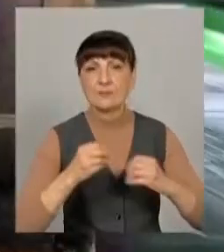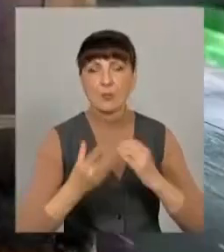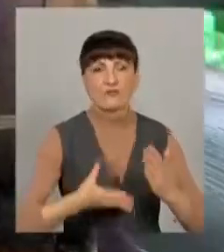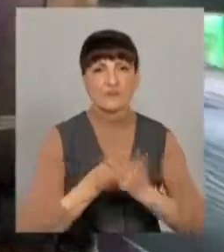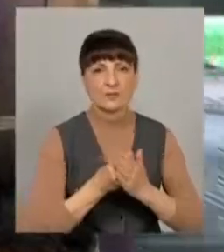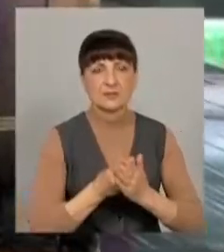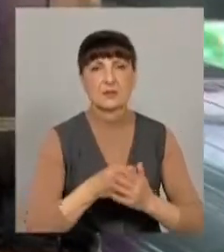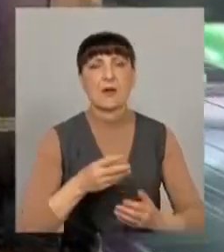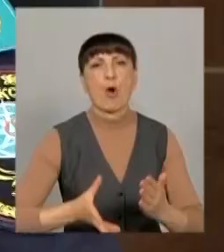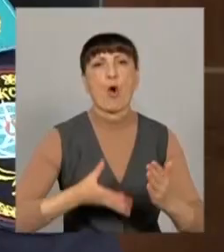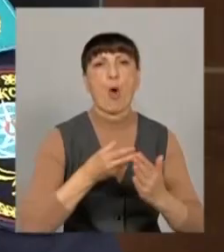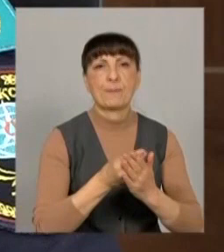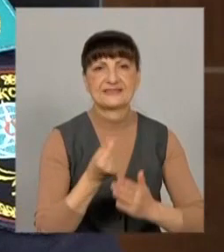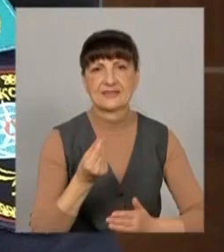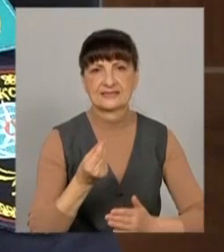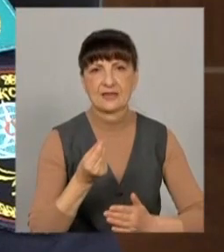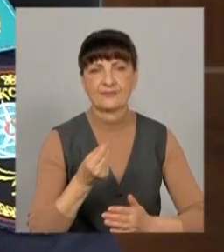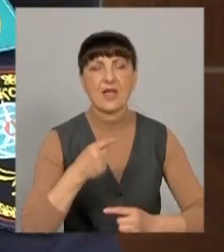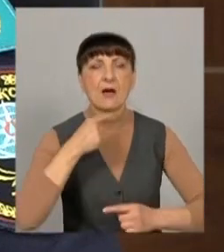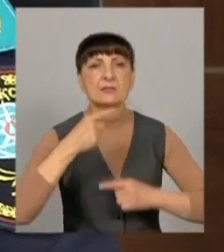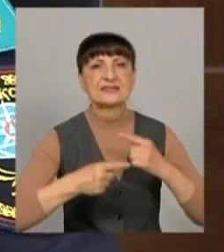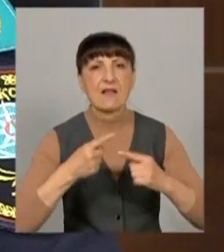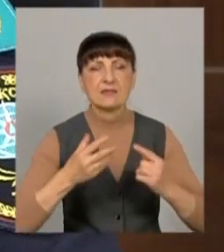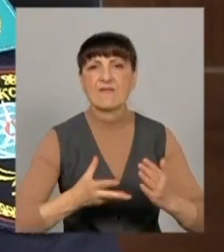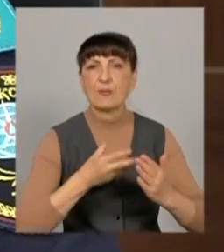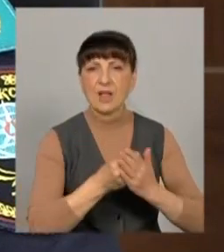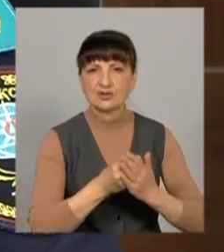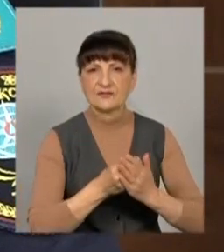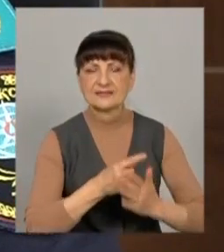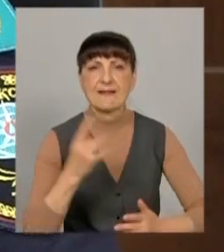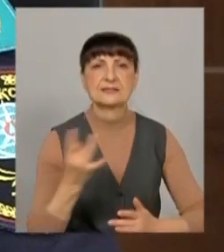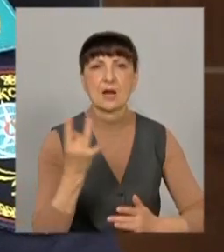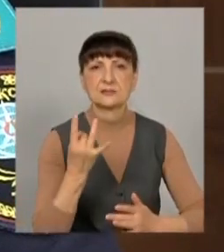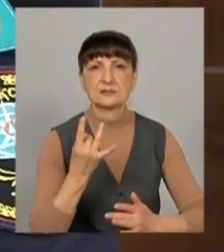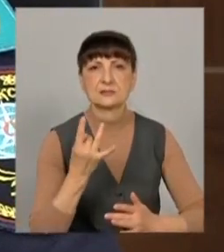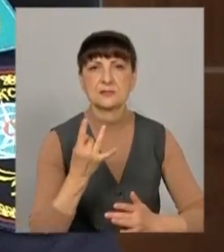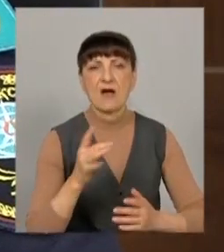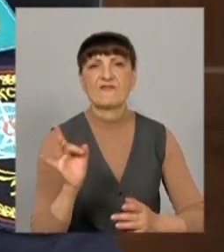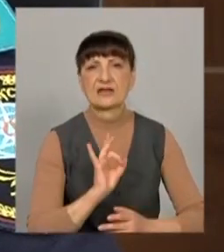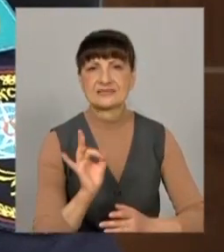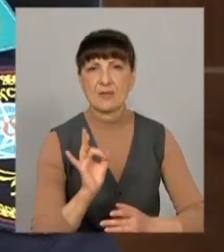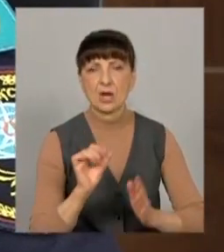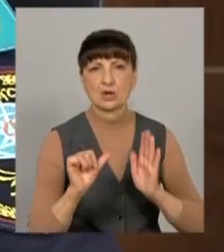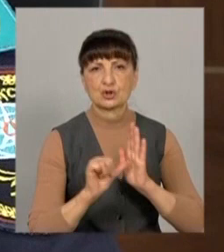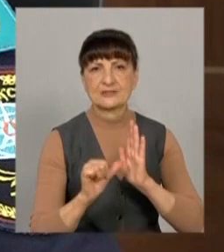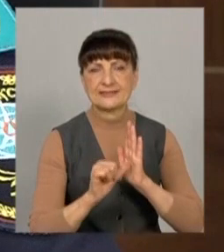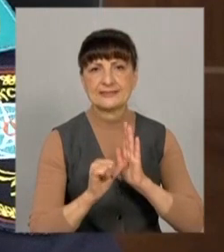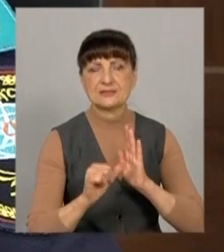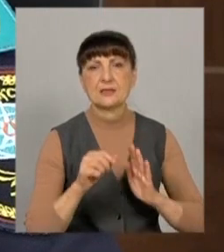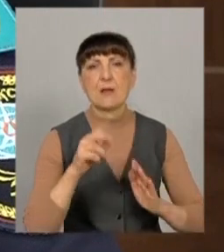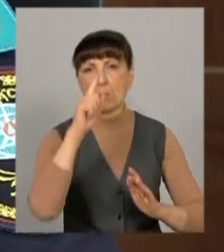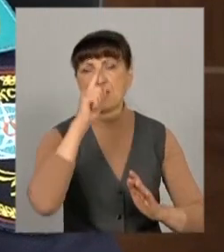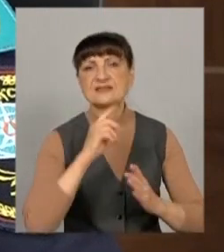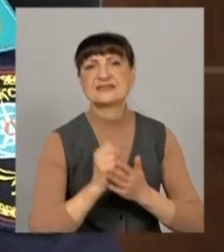выплатят положенную компенсацию. Наследникам выплачивается единовременная компенсация в размере 60-месячного